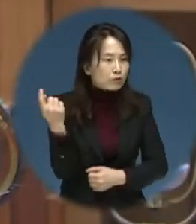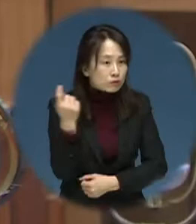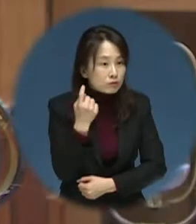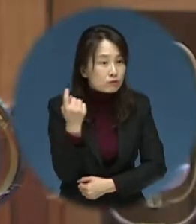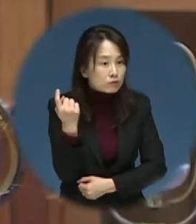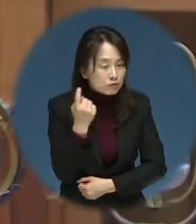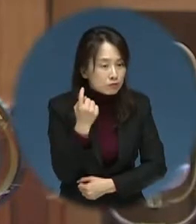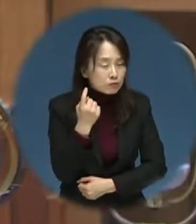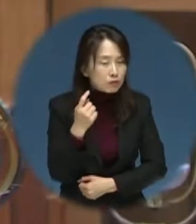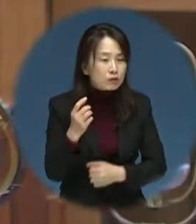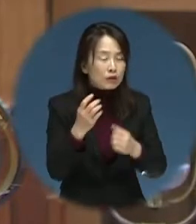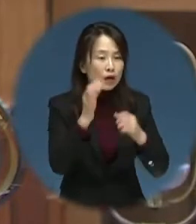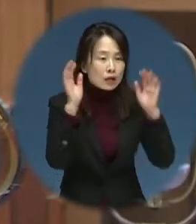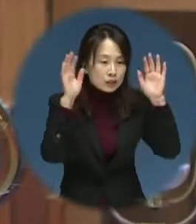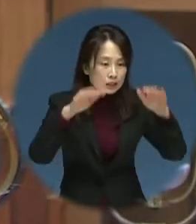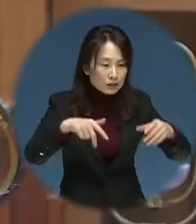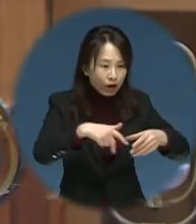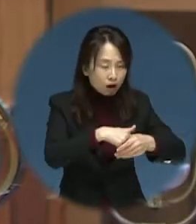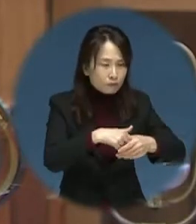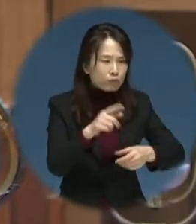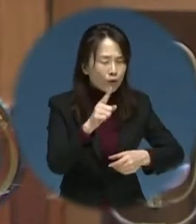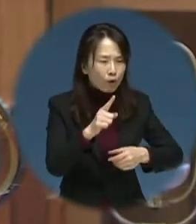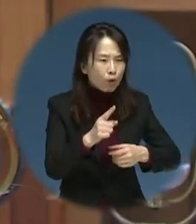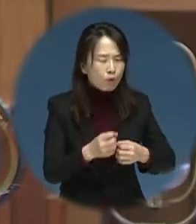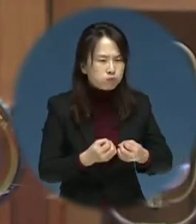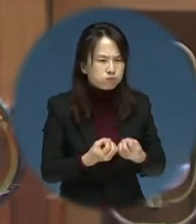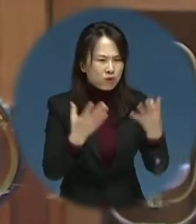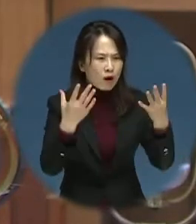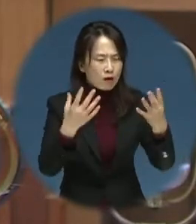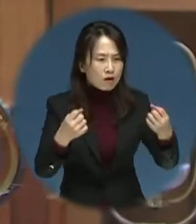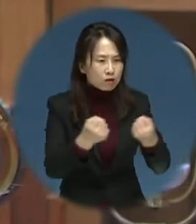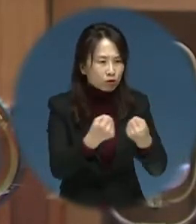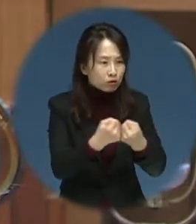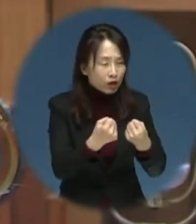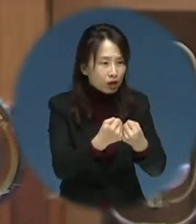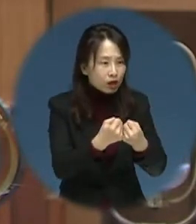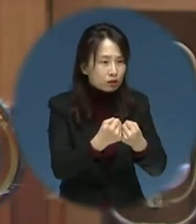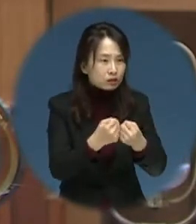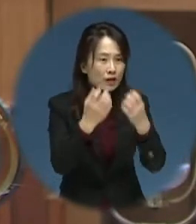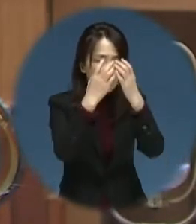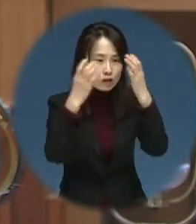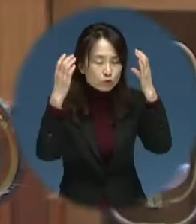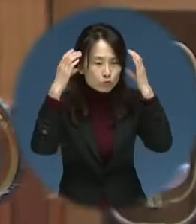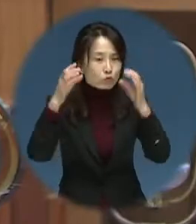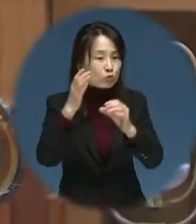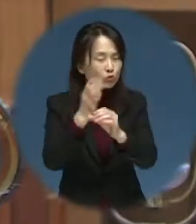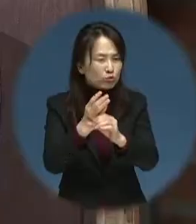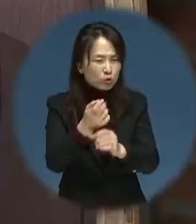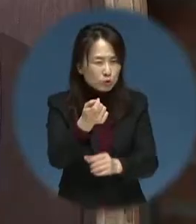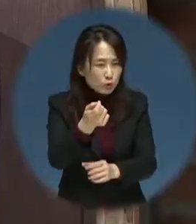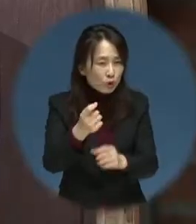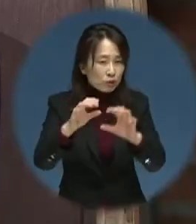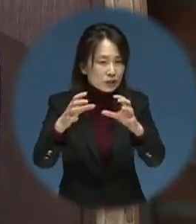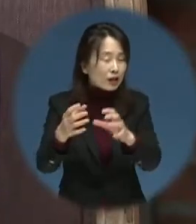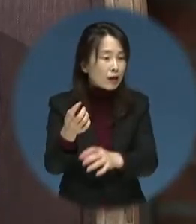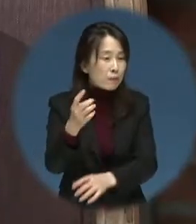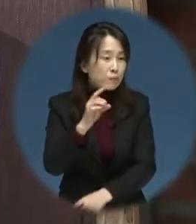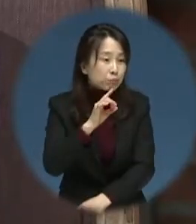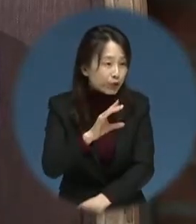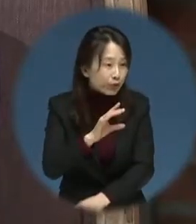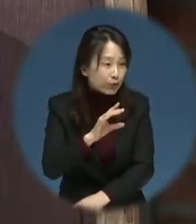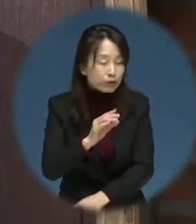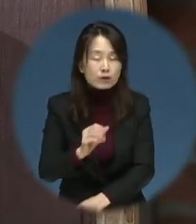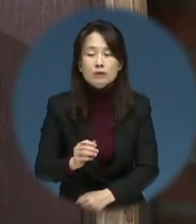우리가 이슬람 하면 테러, 전쟁 그거는 아랍에 있는 몇 나라만 그런 거군요. 그렇습니다. 그러다 보니까 이제